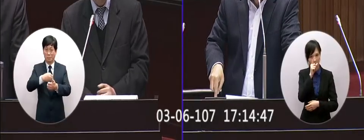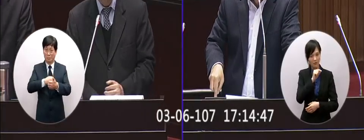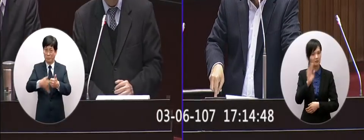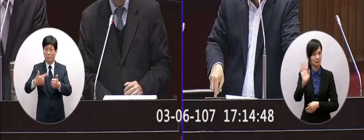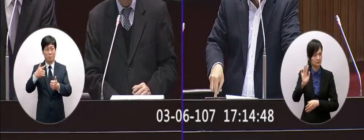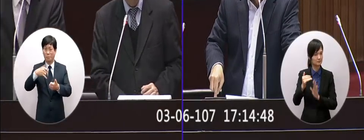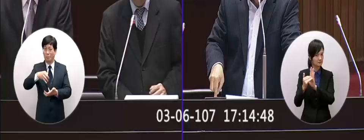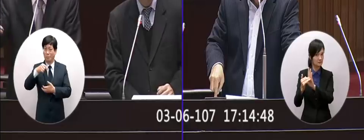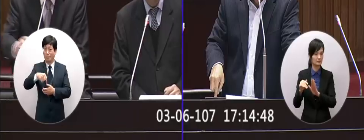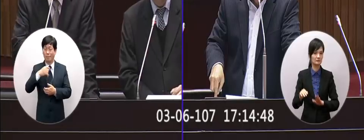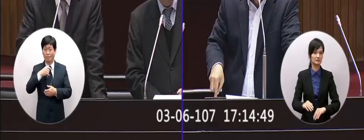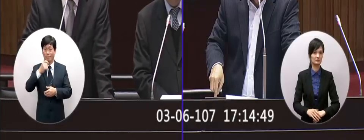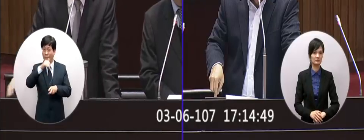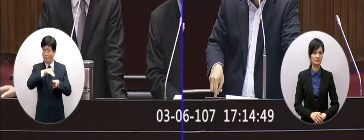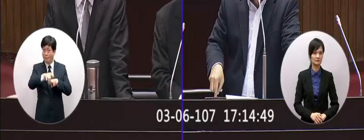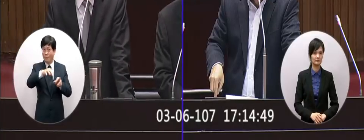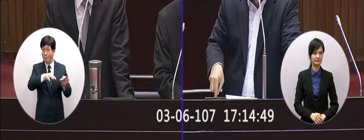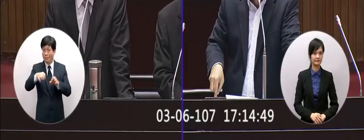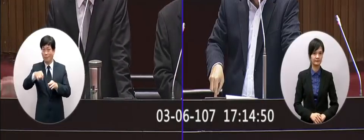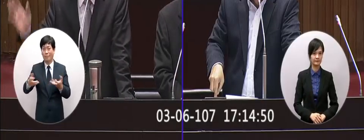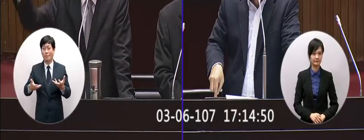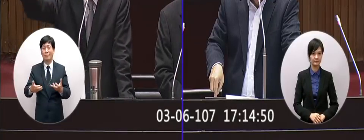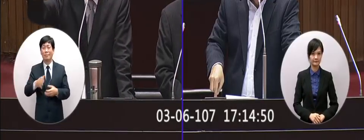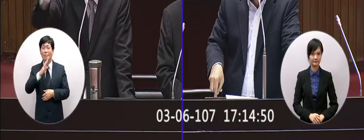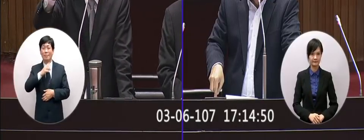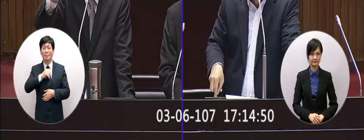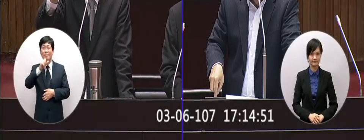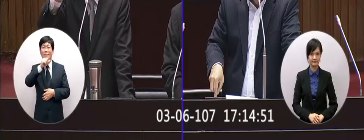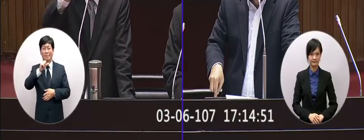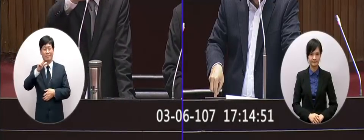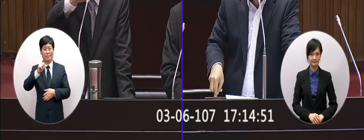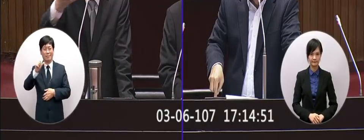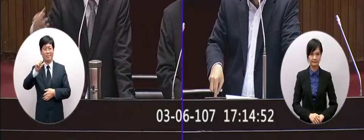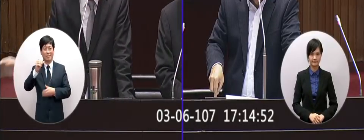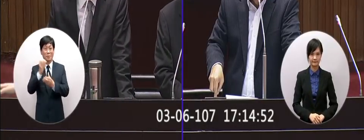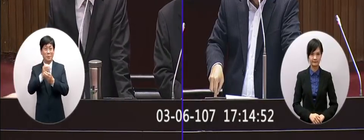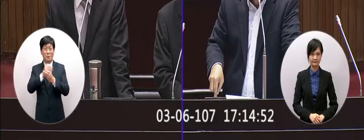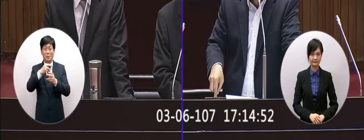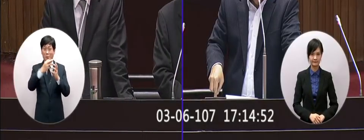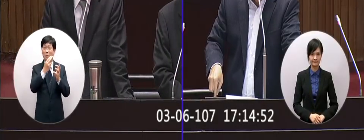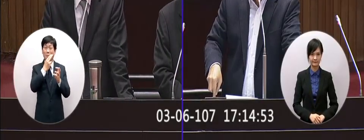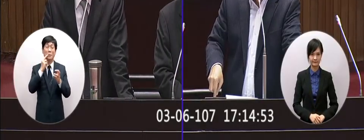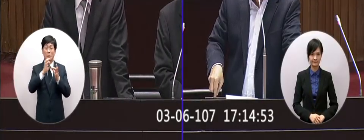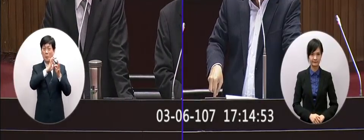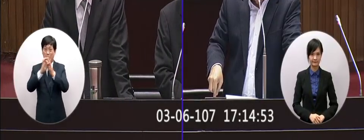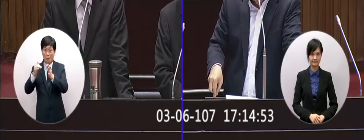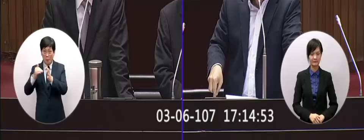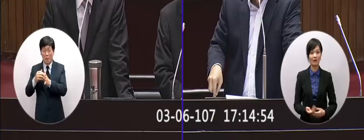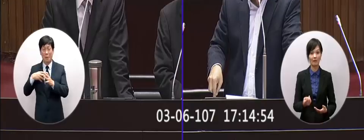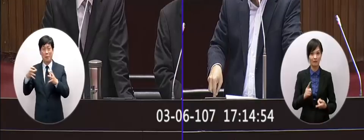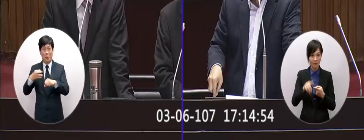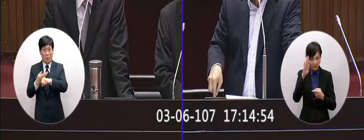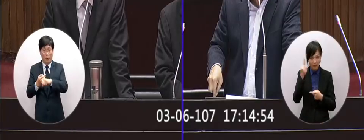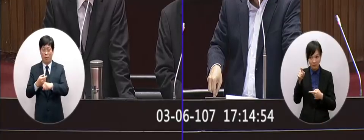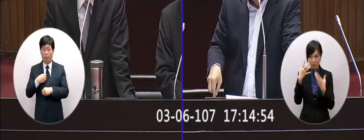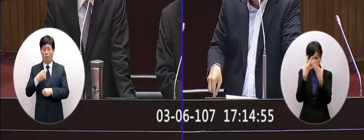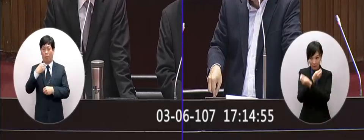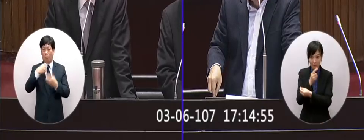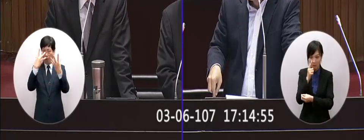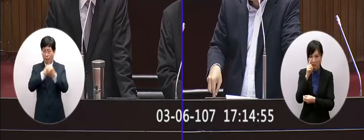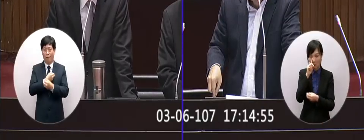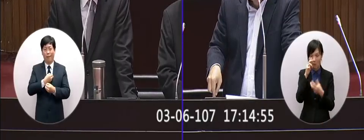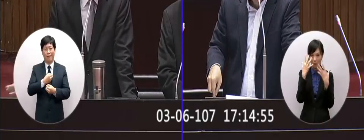是高铁难延啊，他讲的是说五羊高架要不要延到铜锣啦？ 我安尼甲误会啊，我是会甲讲高铁